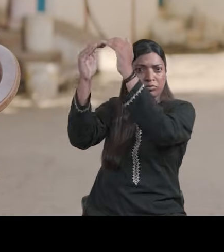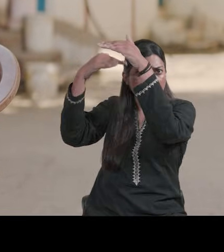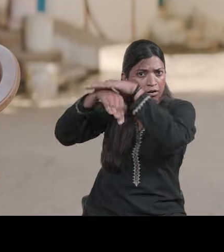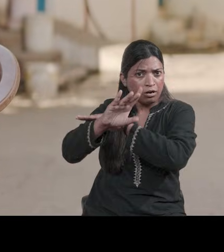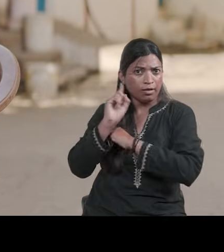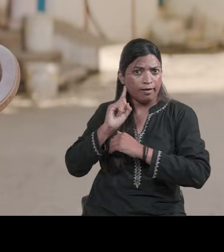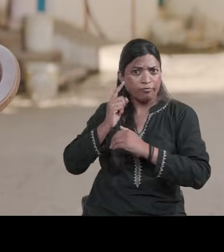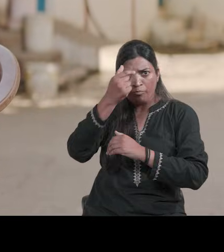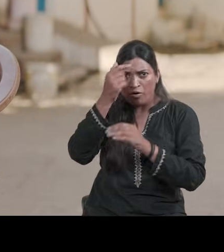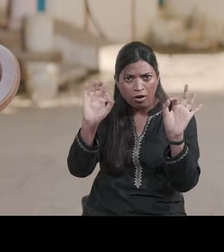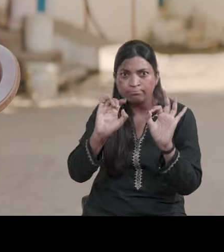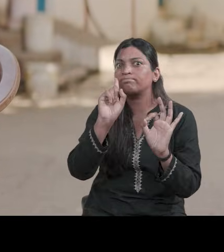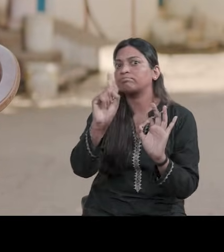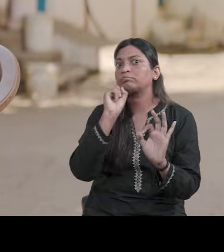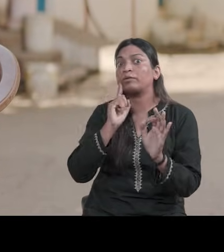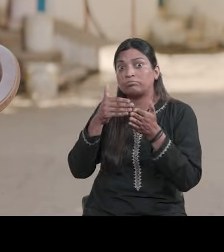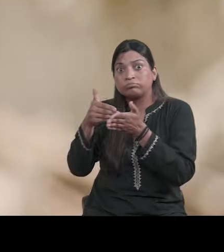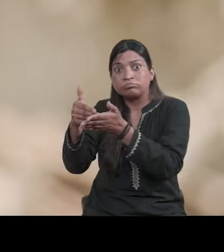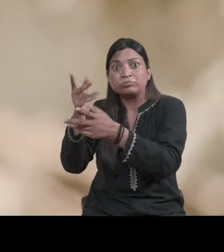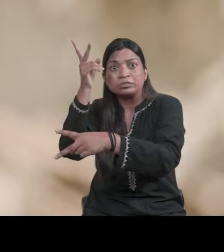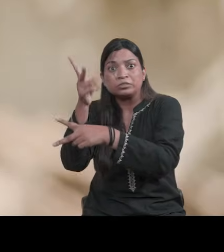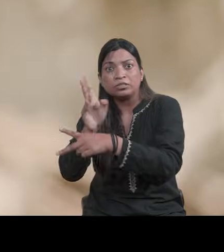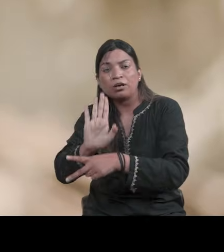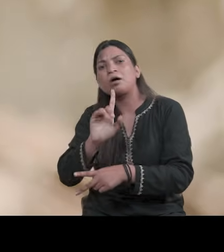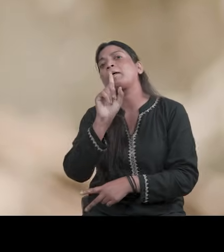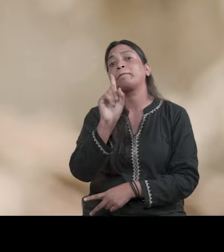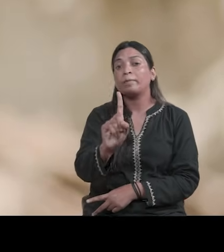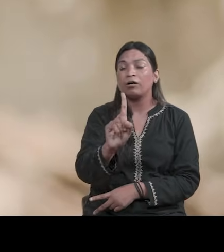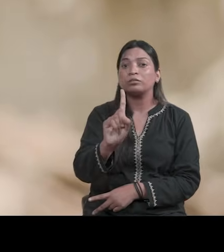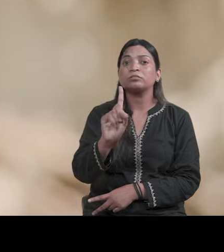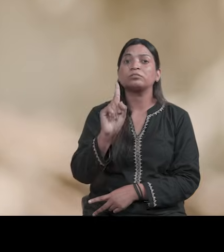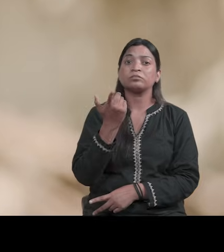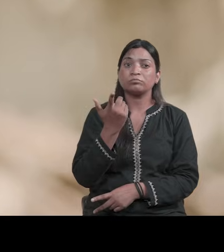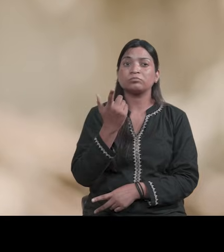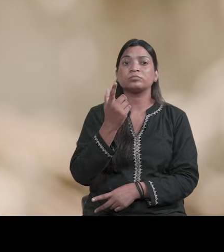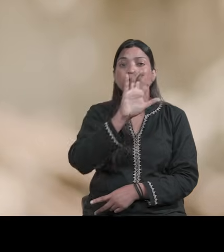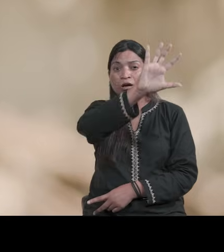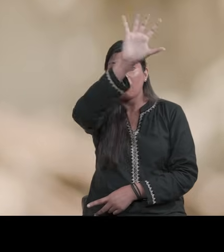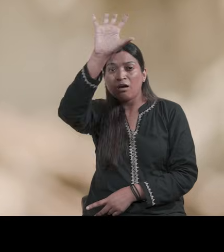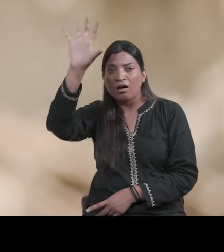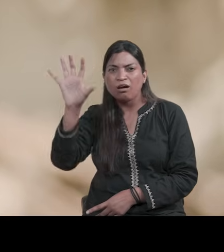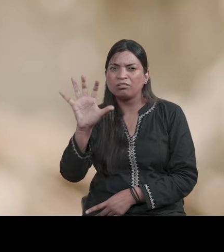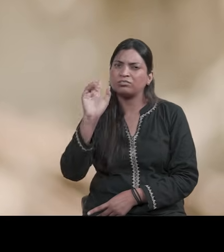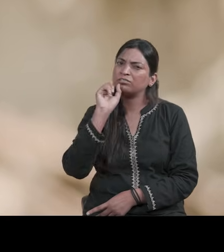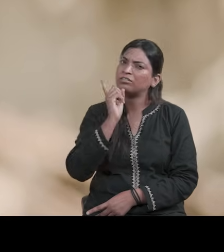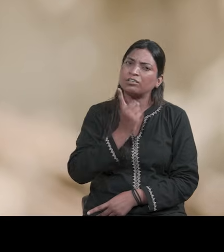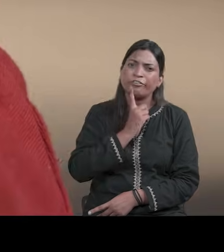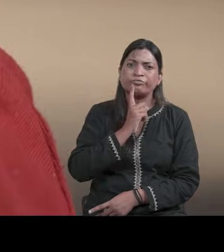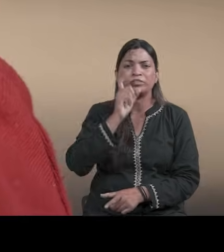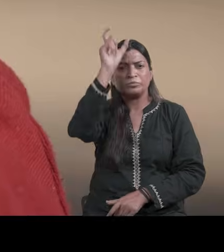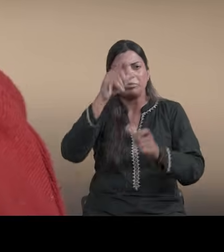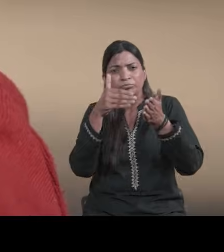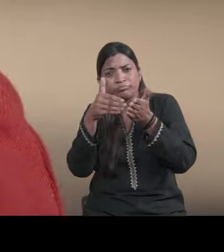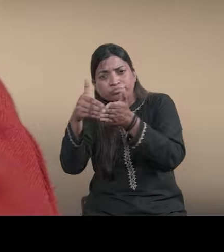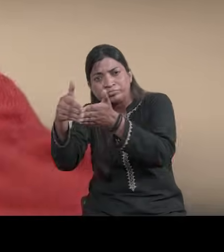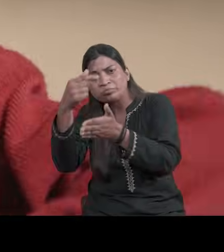एक पिछड़े हुए क्षेत्र में जहाँ पर शिक्षा का स्तर भी कम है, मूक बधिर लोगों को समस्याएं आना एकदम लाजमी है, समस्याएं इनको आती हैं। बहुत सारी जगह